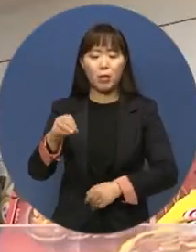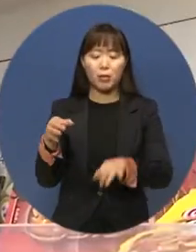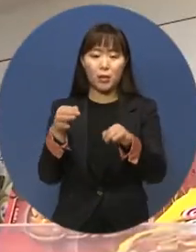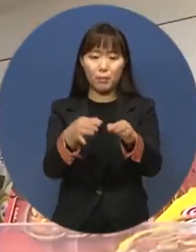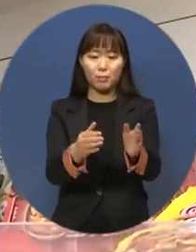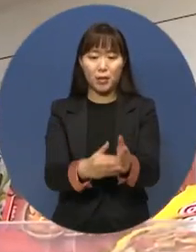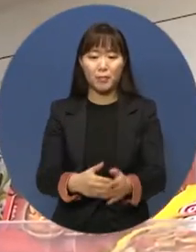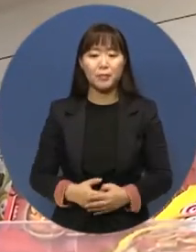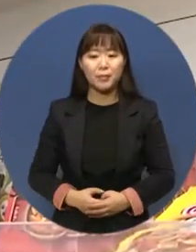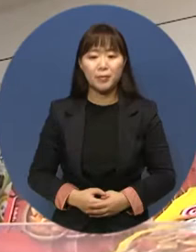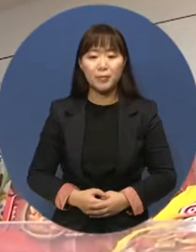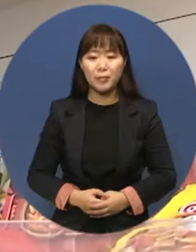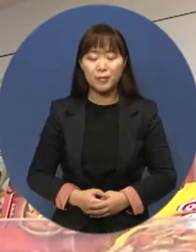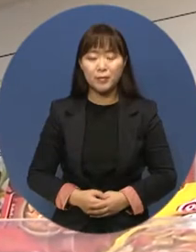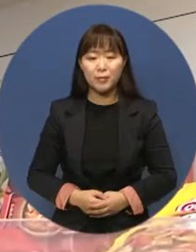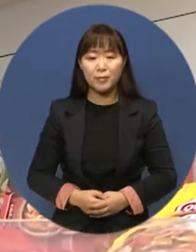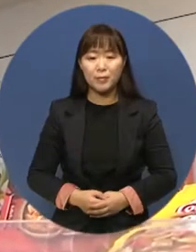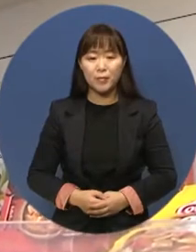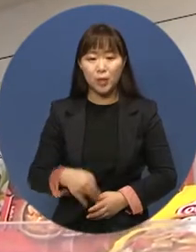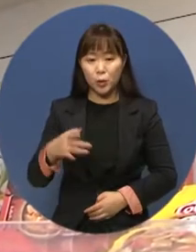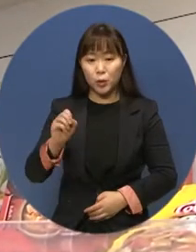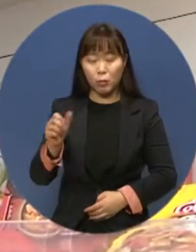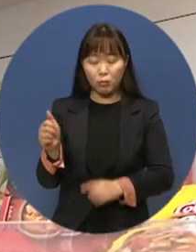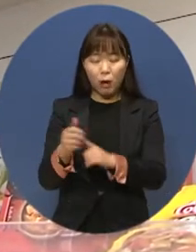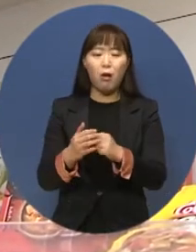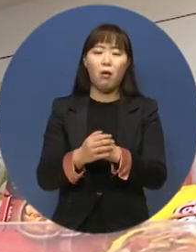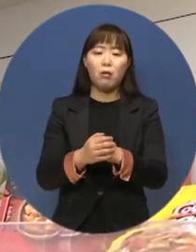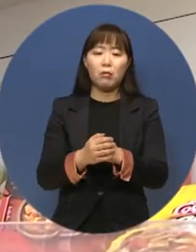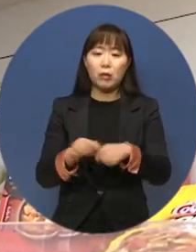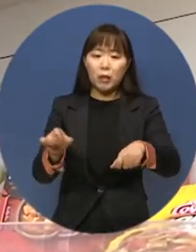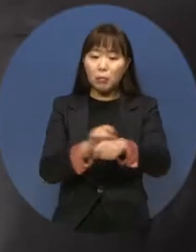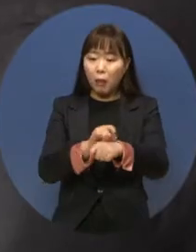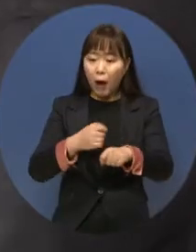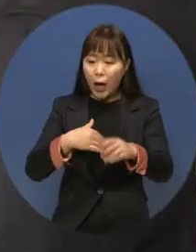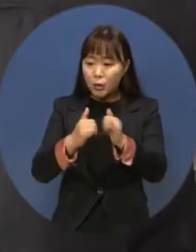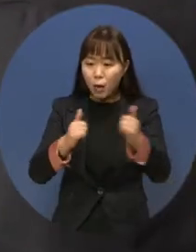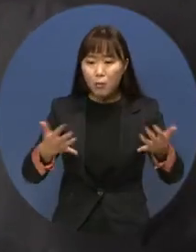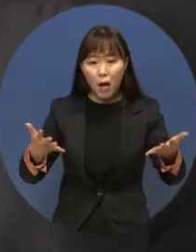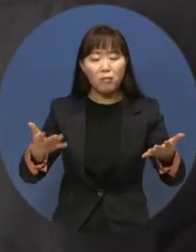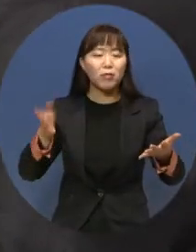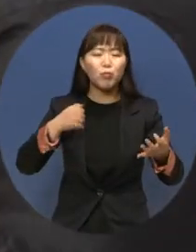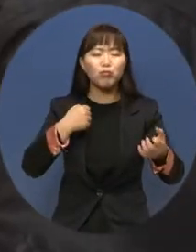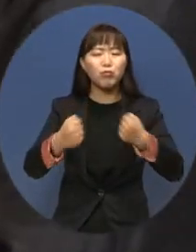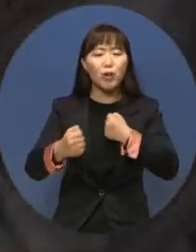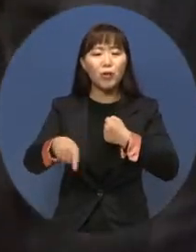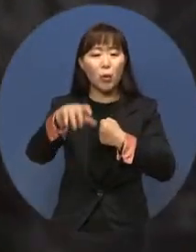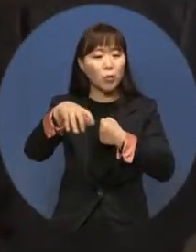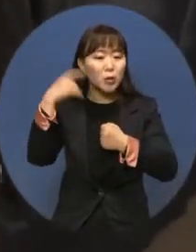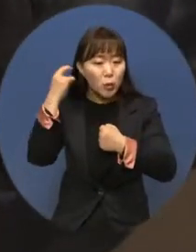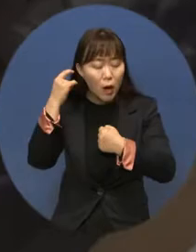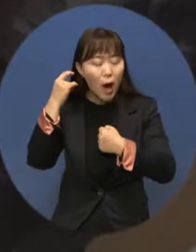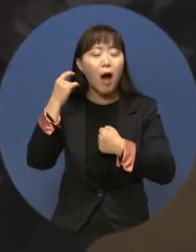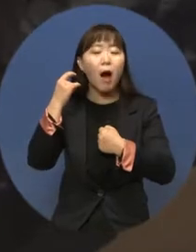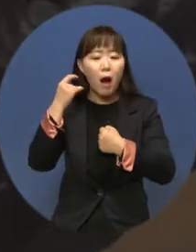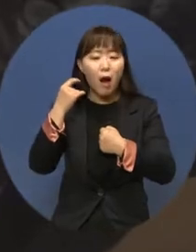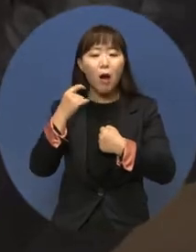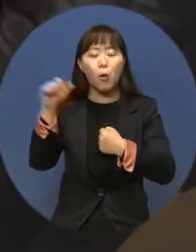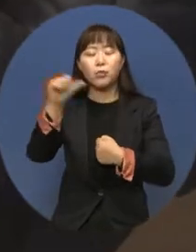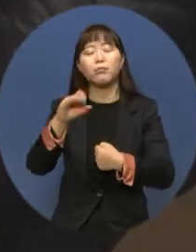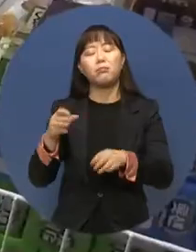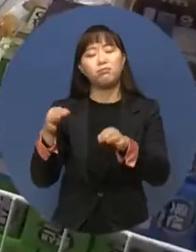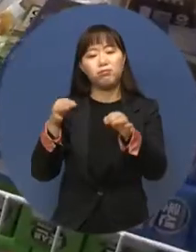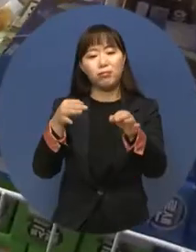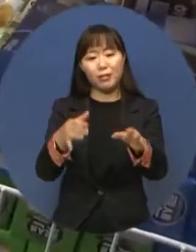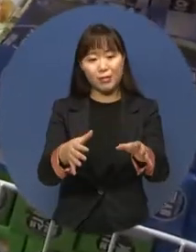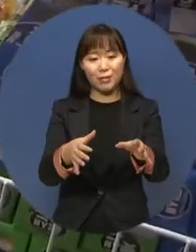원을 기부했습니다. 송 씨는 익산에 특별한 연고가 없음에도 불구하고 나눔곳간의 소식을 듣고 거액을